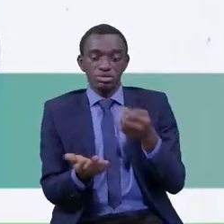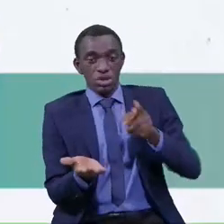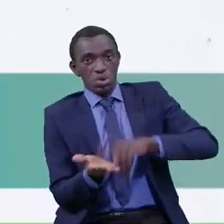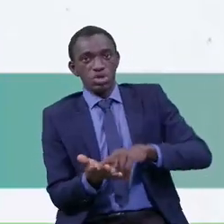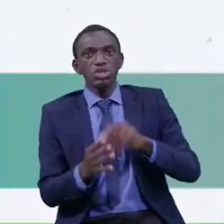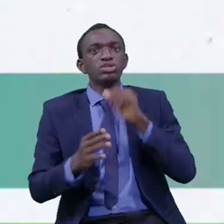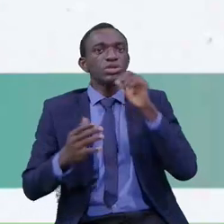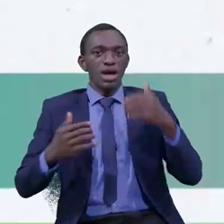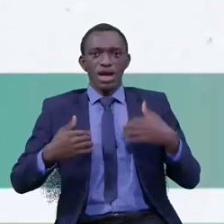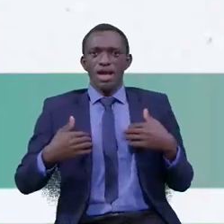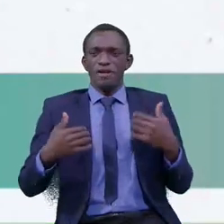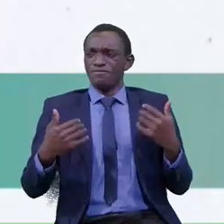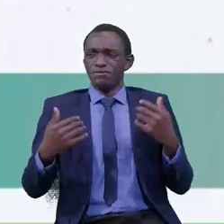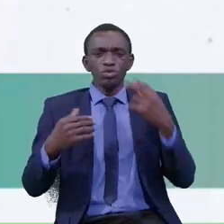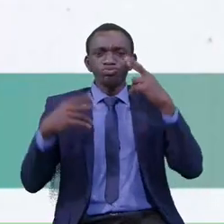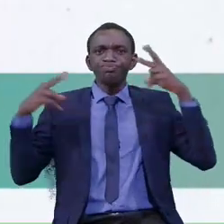Il n'y a pas de spectateurs.